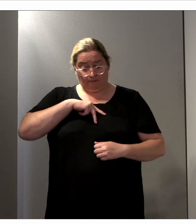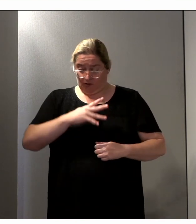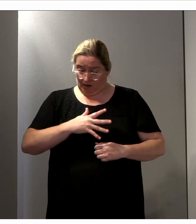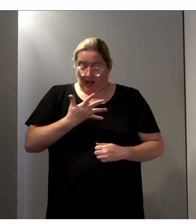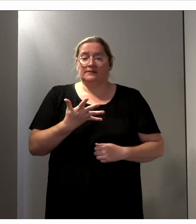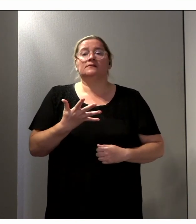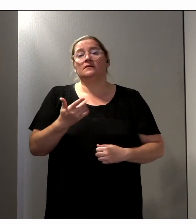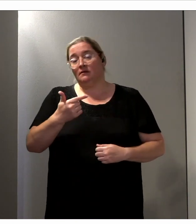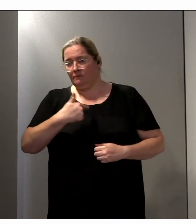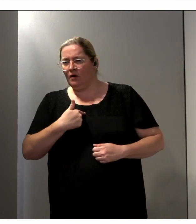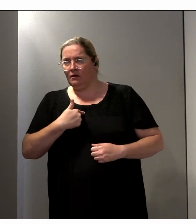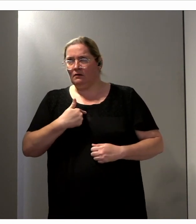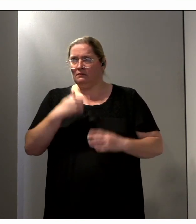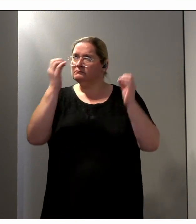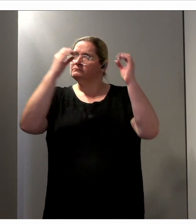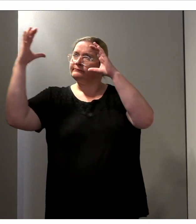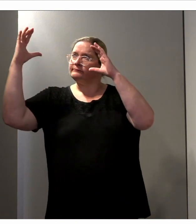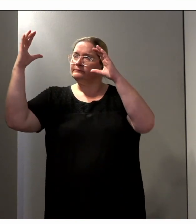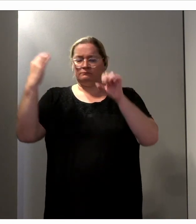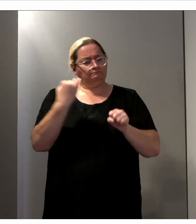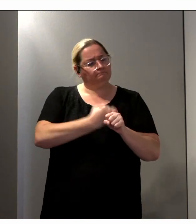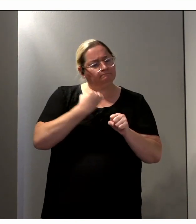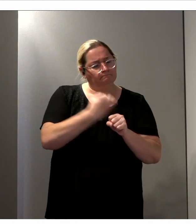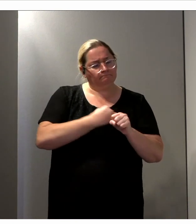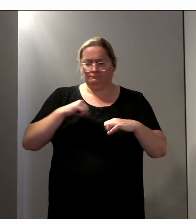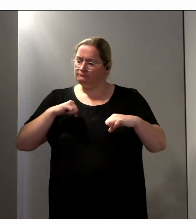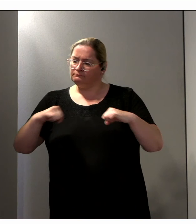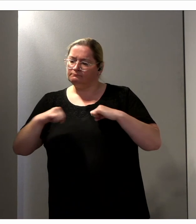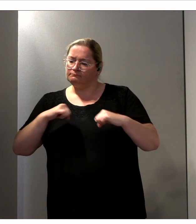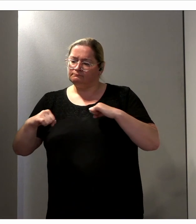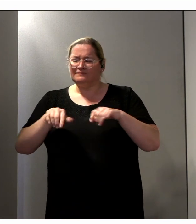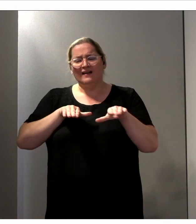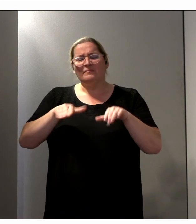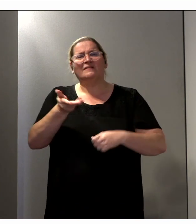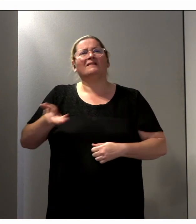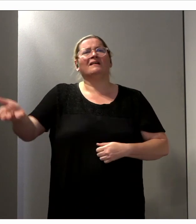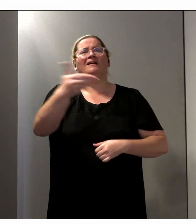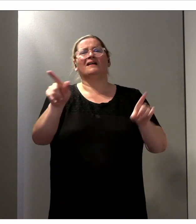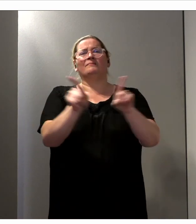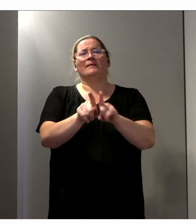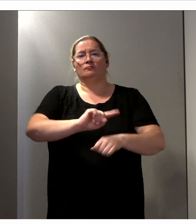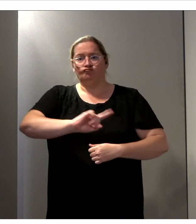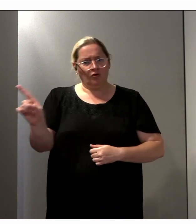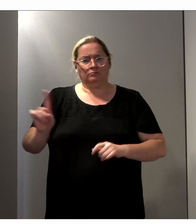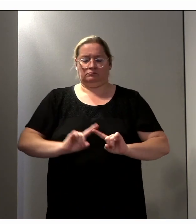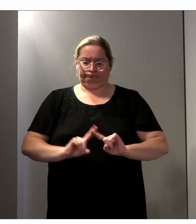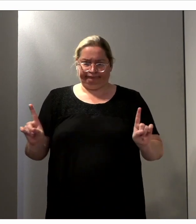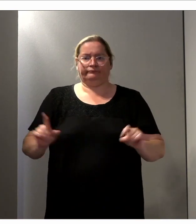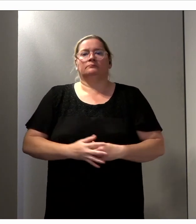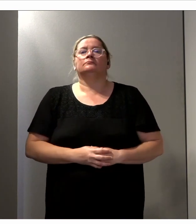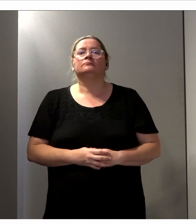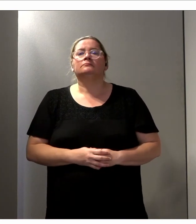je pense, j'agis et je travaille autrement. Mais je vais aussi